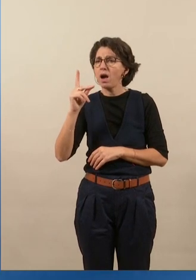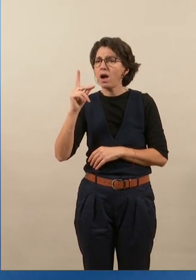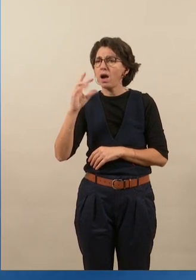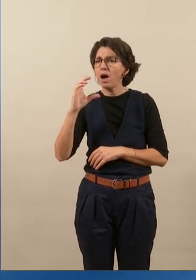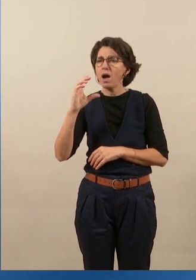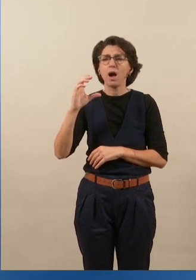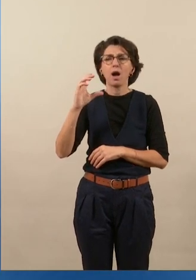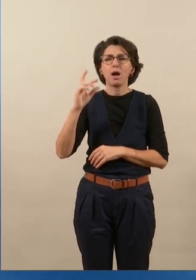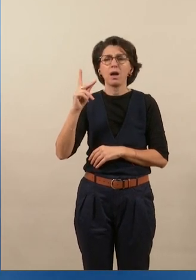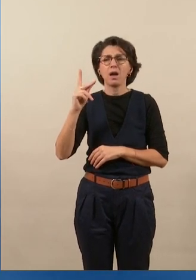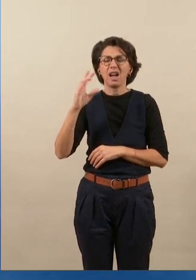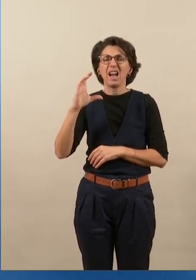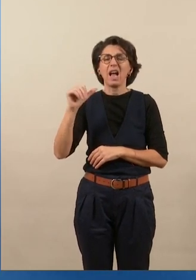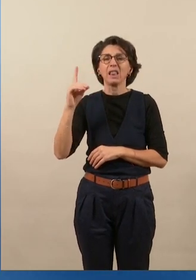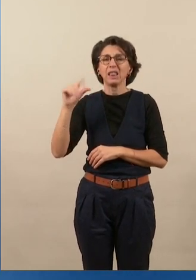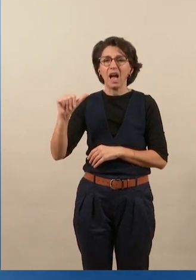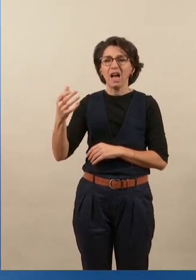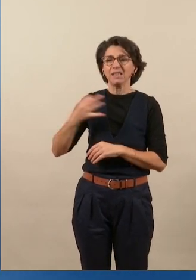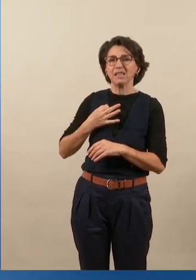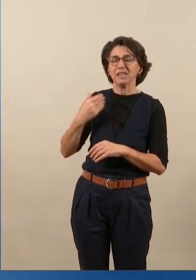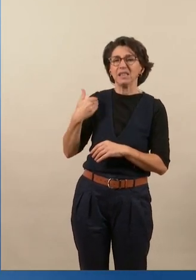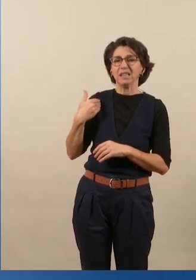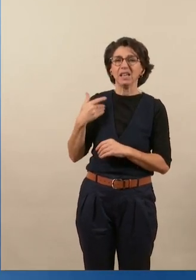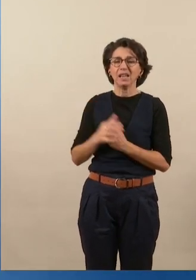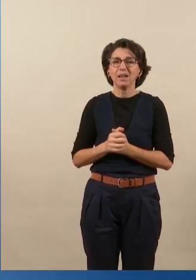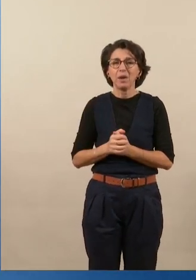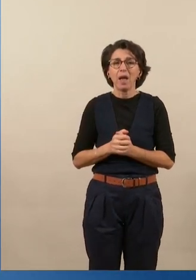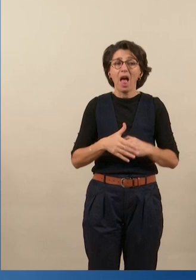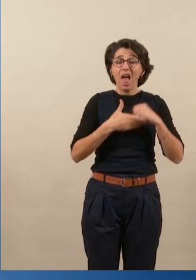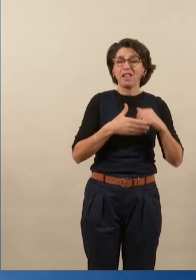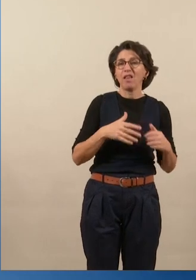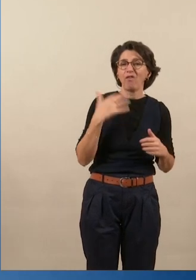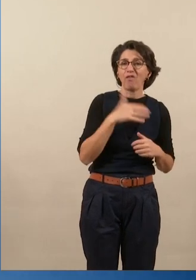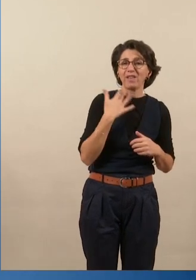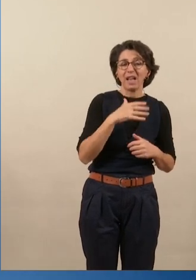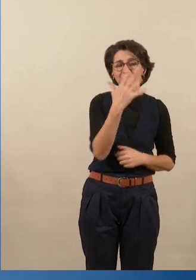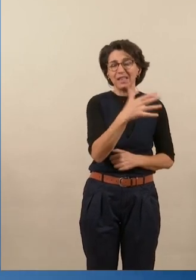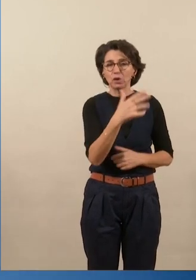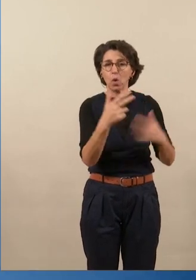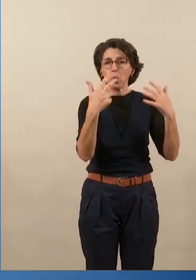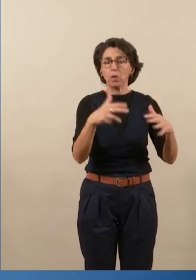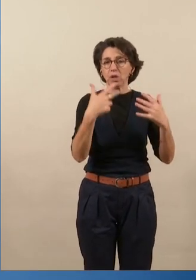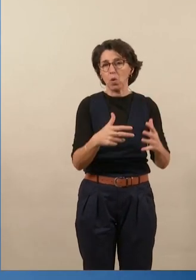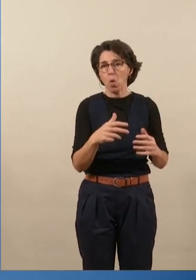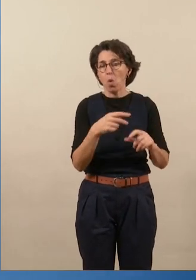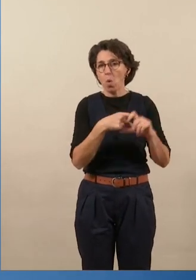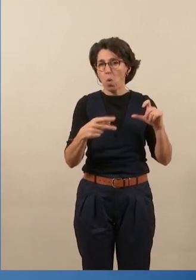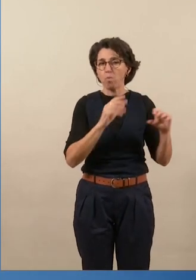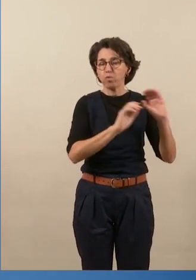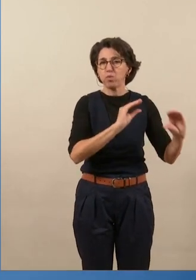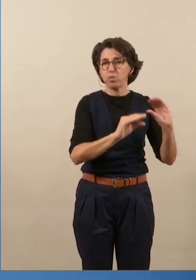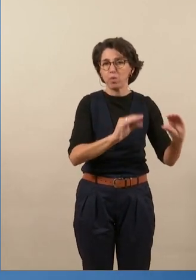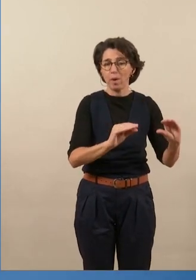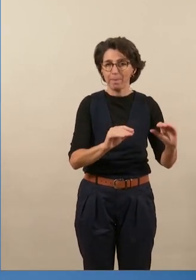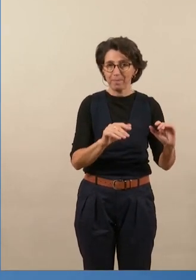programmés pour des aides forfaitaires de 200 500 ou 800 €. même si chacun si toutes ces familles percevaent